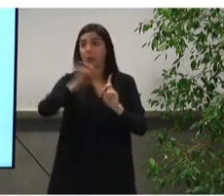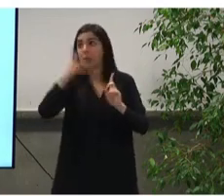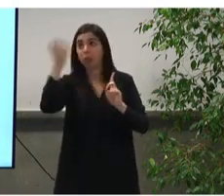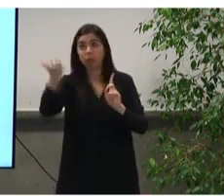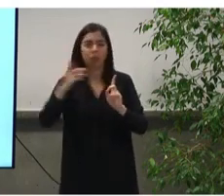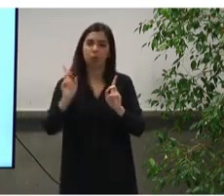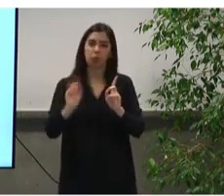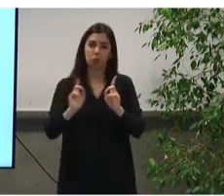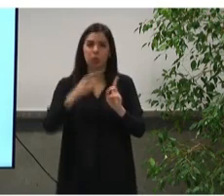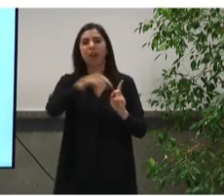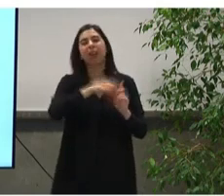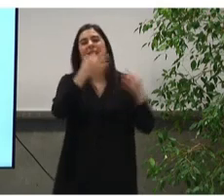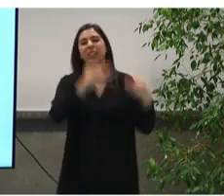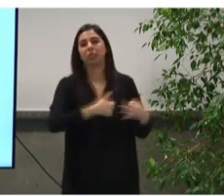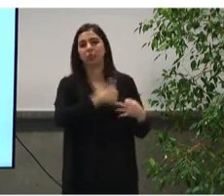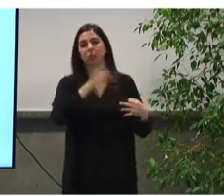sarà.